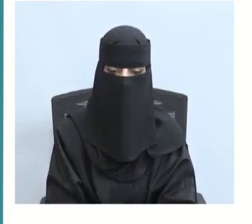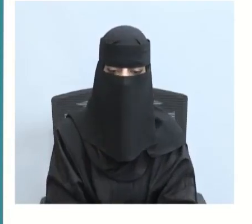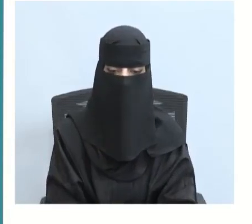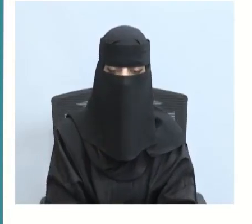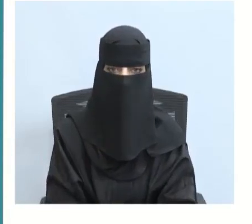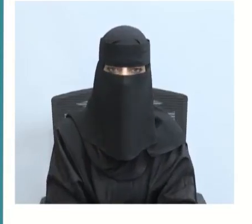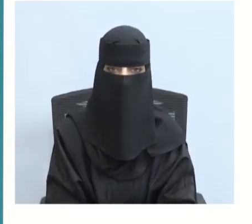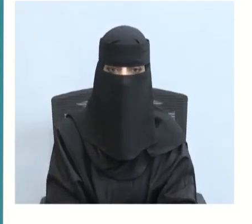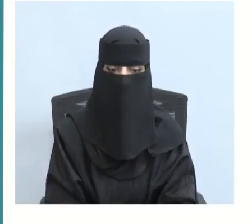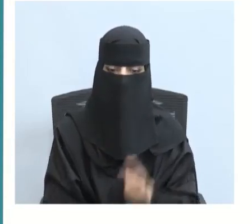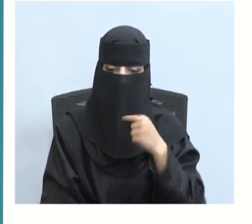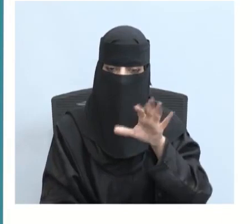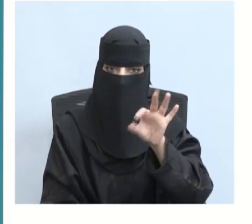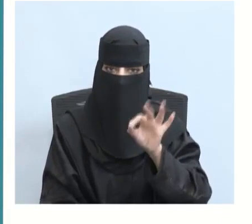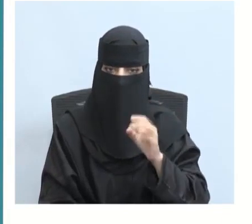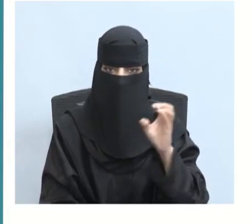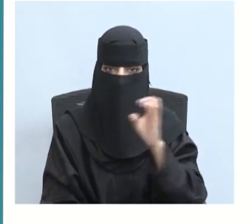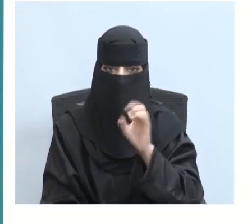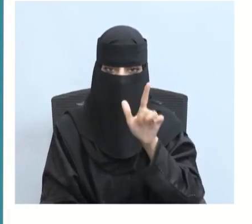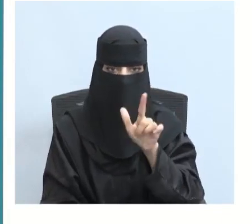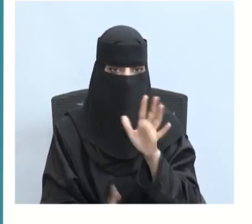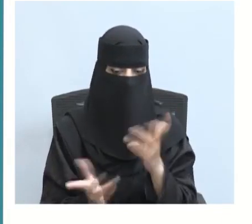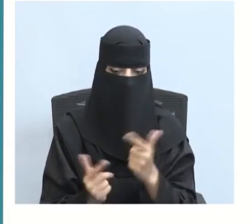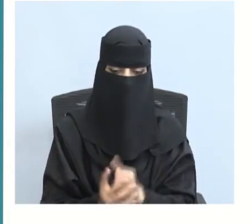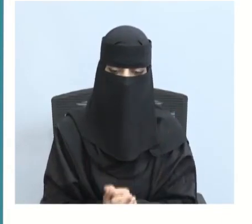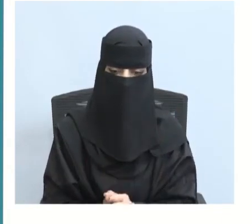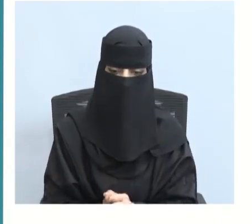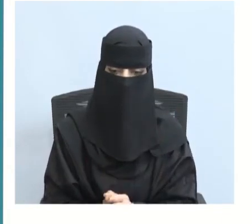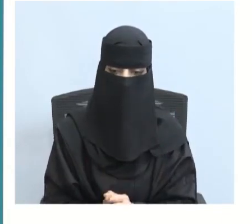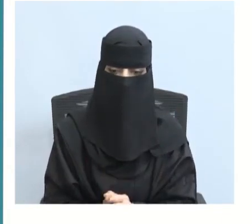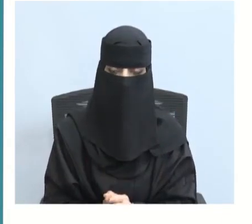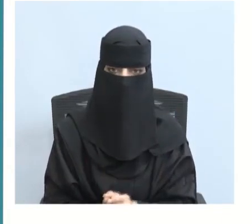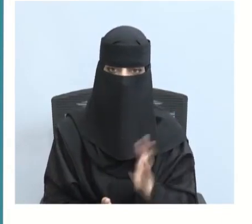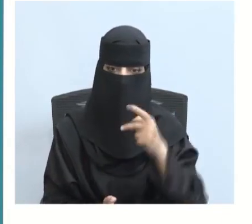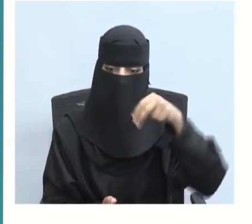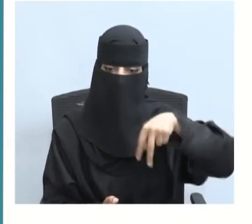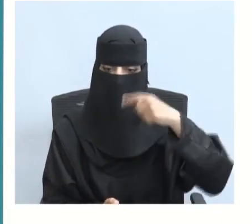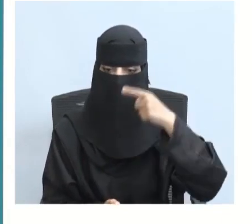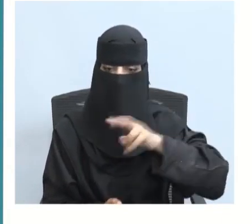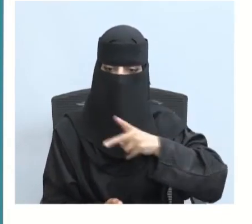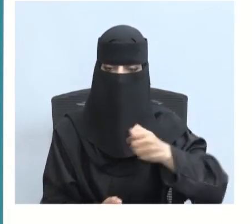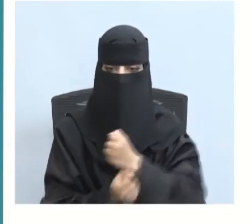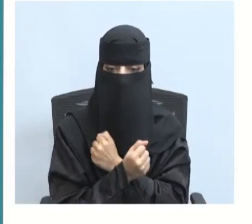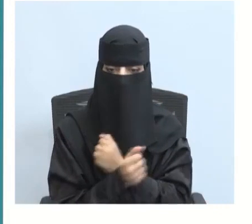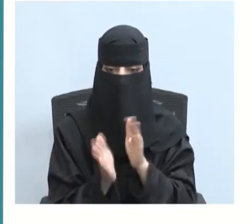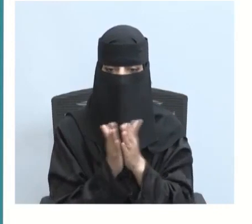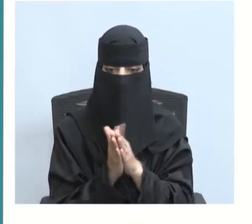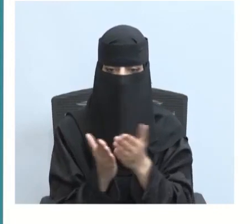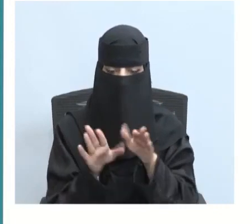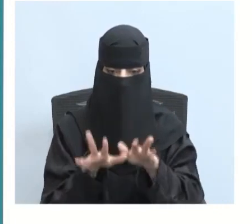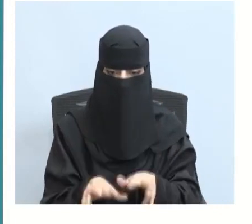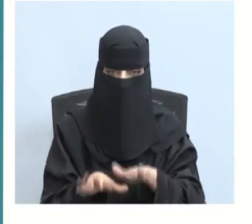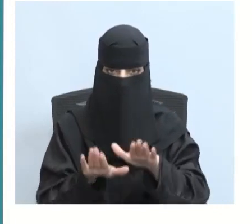الطاقه اختر او اختار الاجابه الصحيحه رقم ثمانيه ما نوع طاقه كتاب